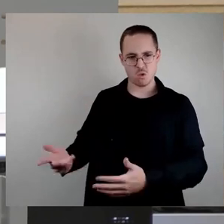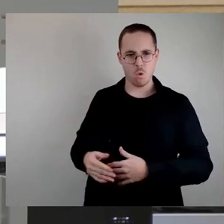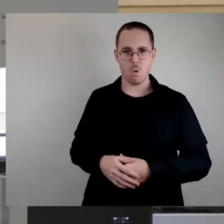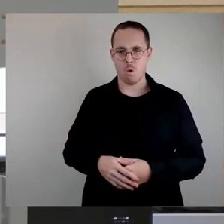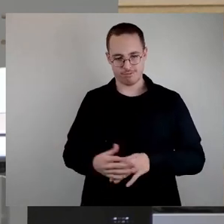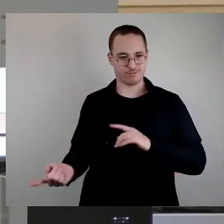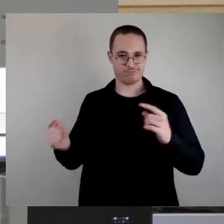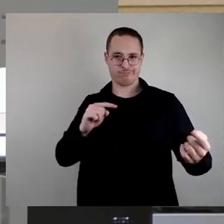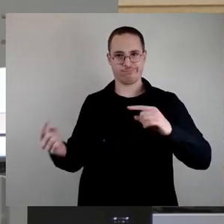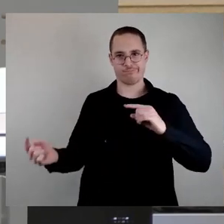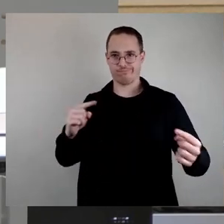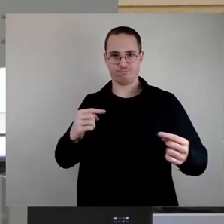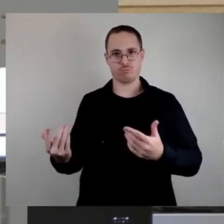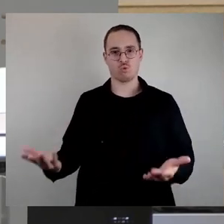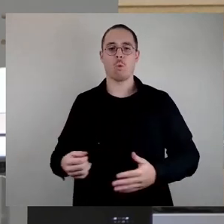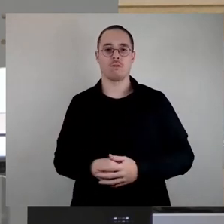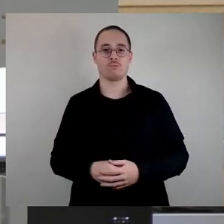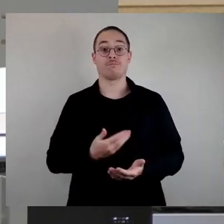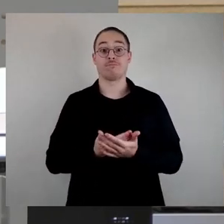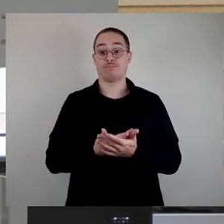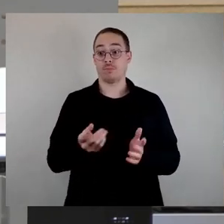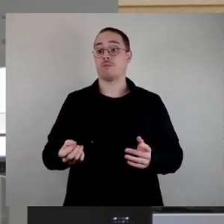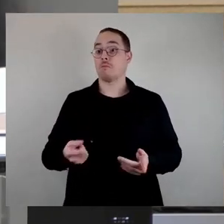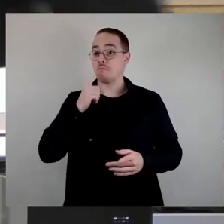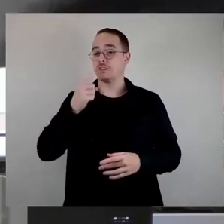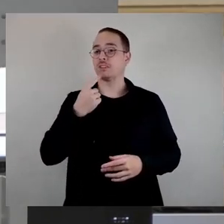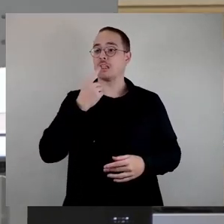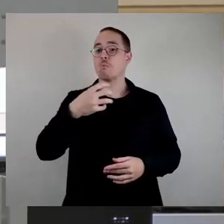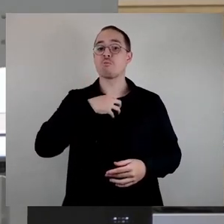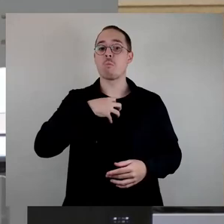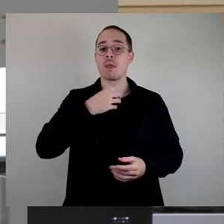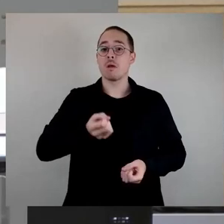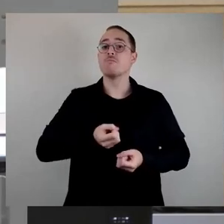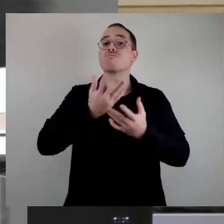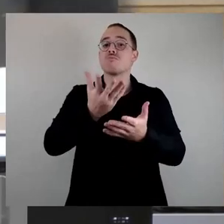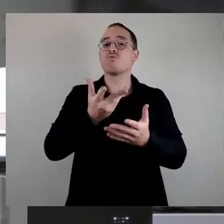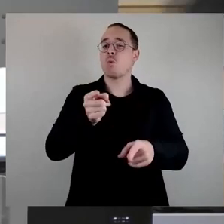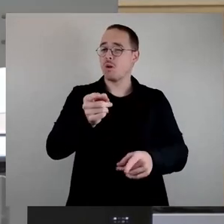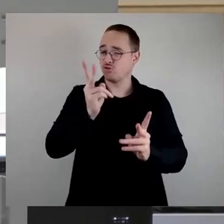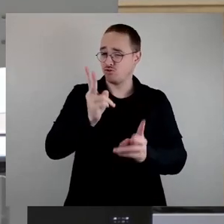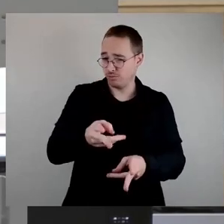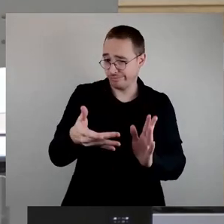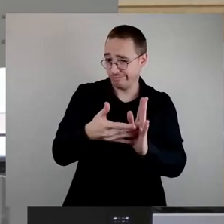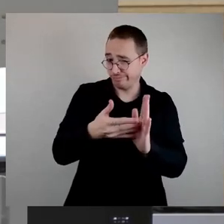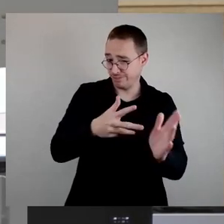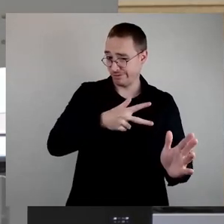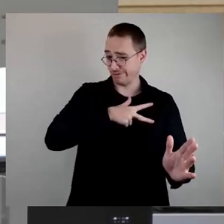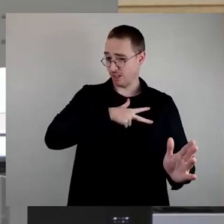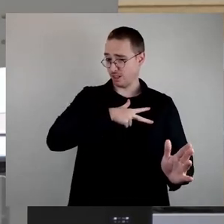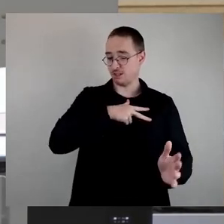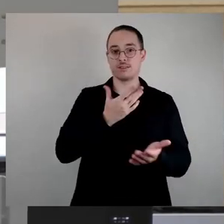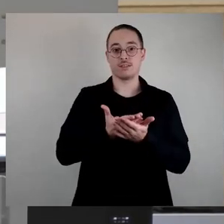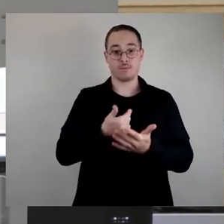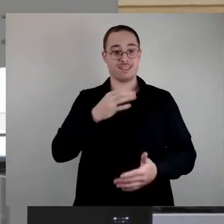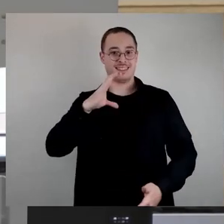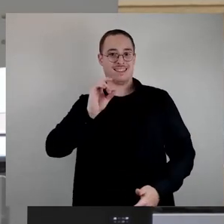Probleme auch reale Probleme sind. Und im ursprünglichen CDU-Antrag habe ich das noch nicht erkennen können. Denn da wurde